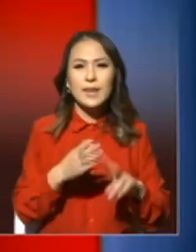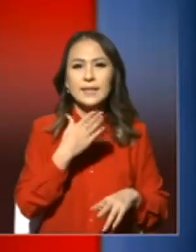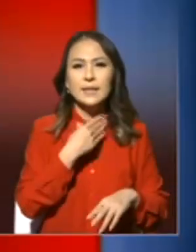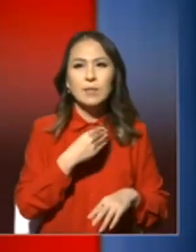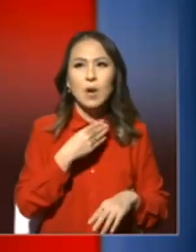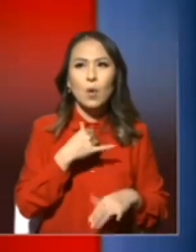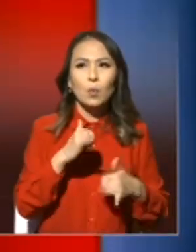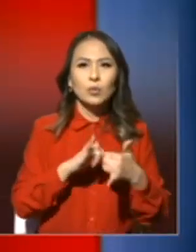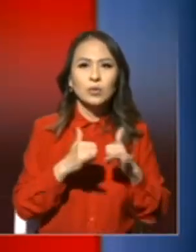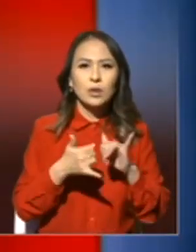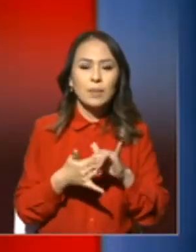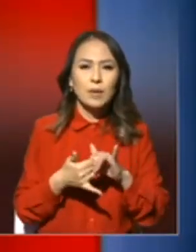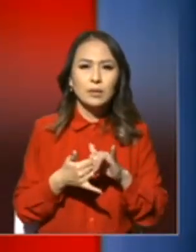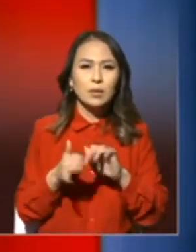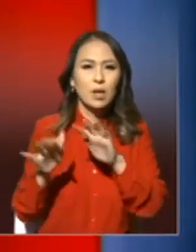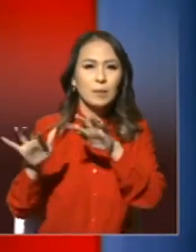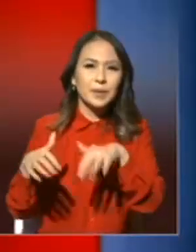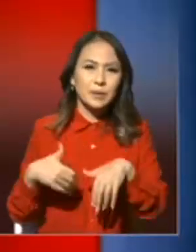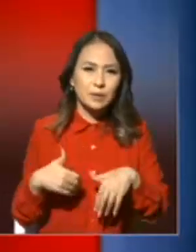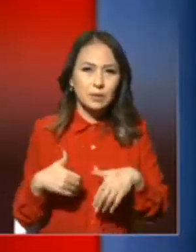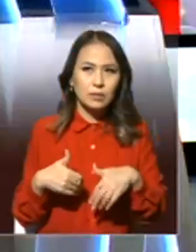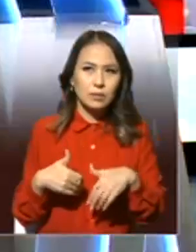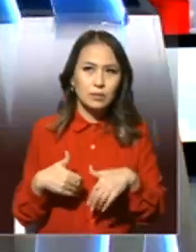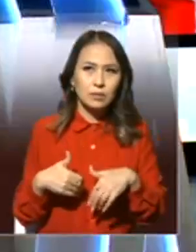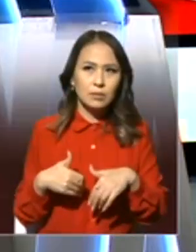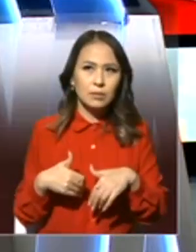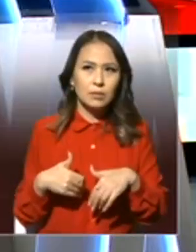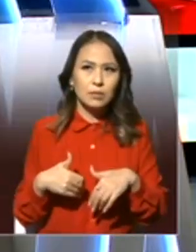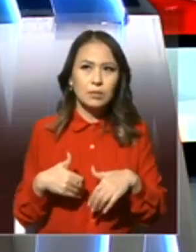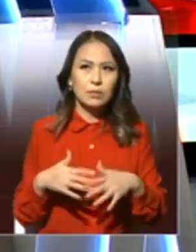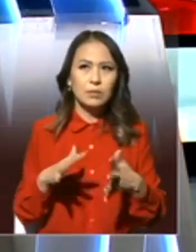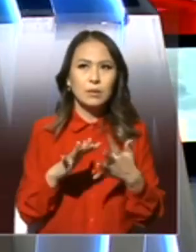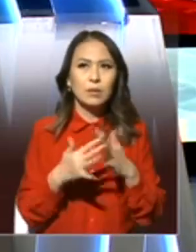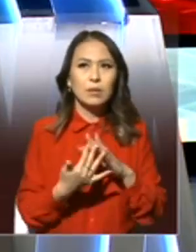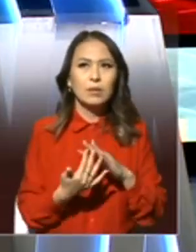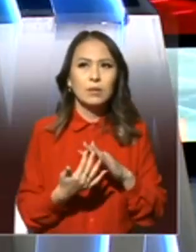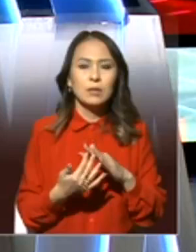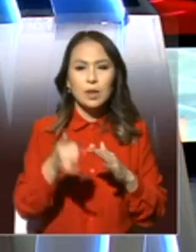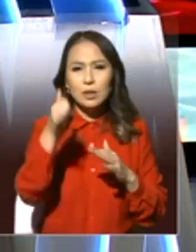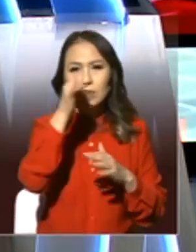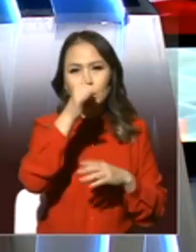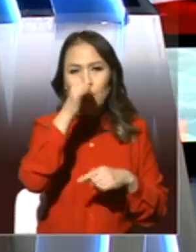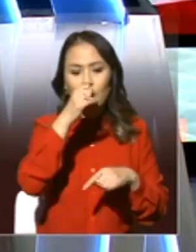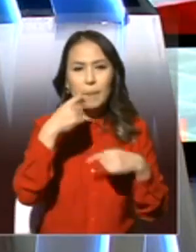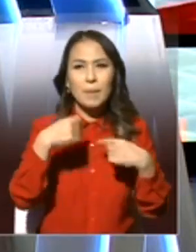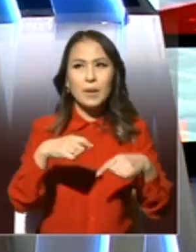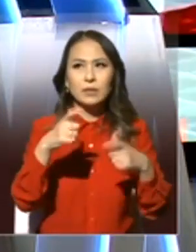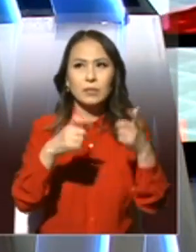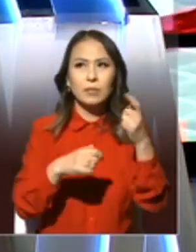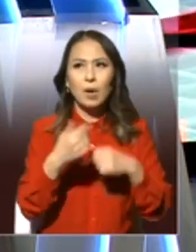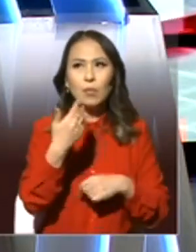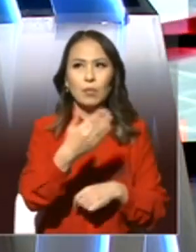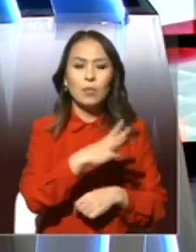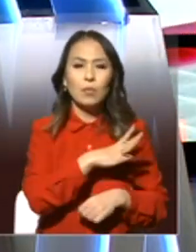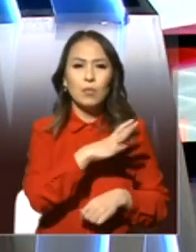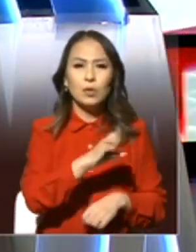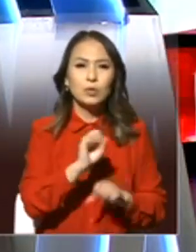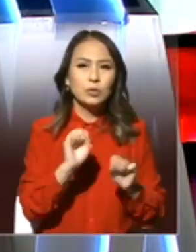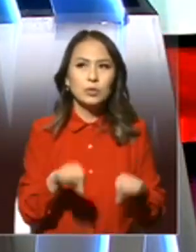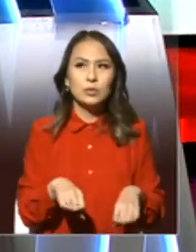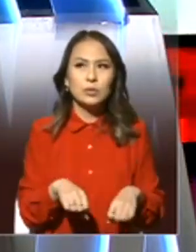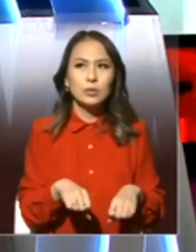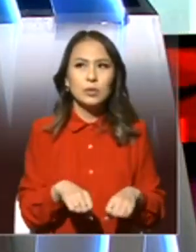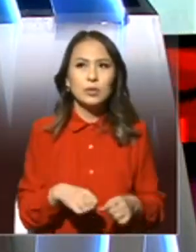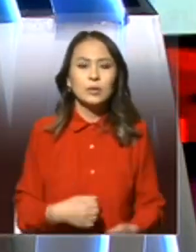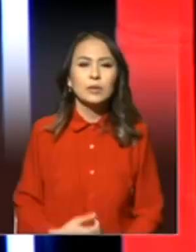Семеймен, Өскеменнен сүт алып кетет бар. Ауылдағы кісілер отыр, сүт сата алмай жүр. Ол сіздің өңіріңізде сондай шығар. Сүт сауыт салу керек.